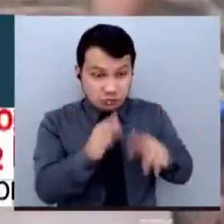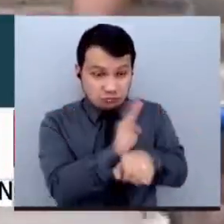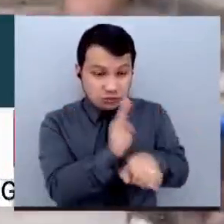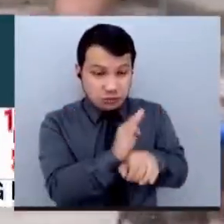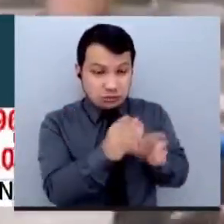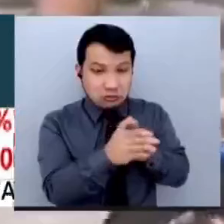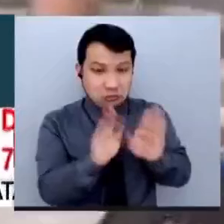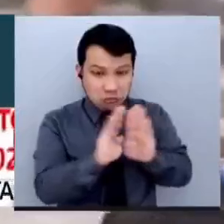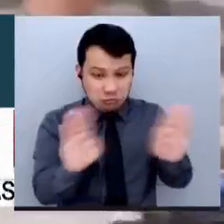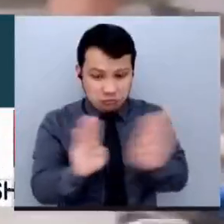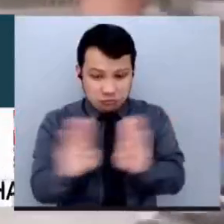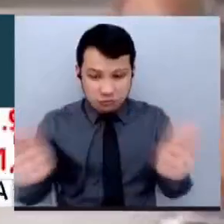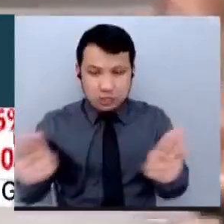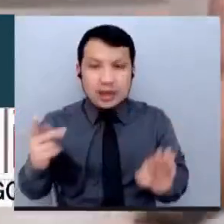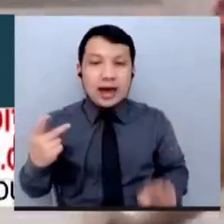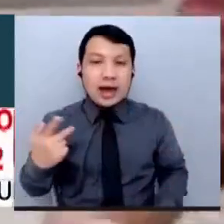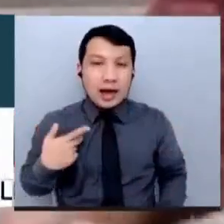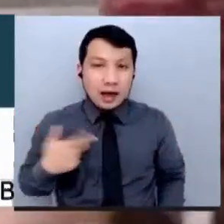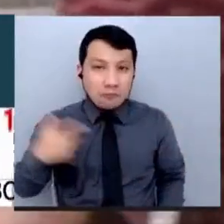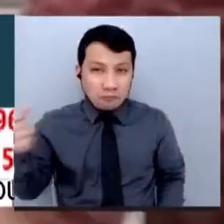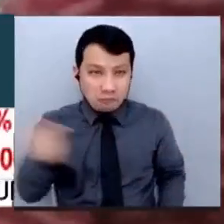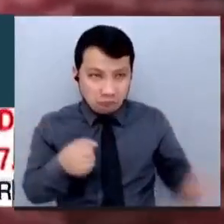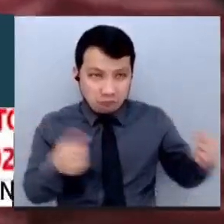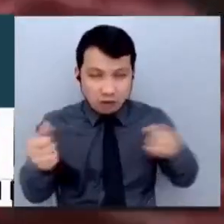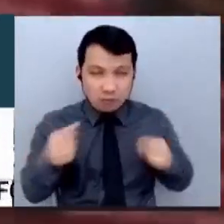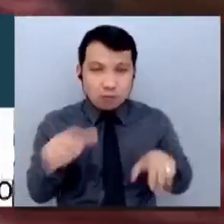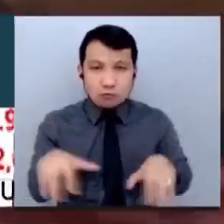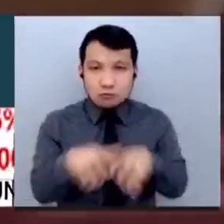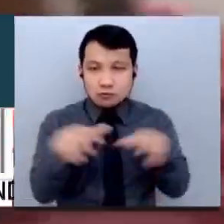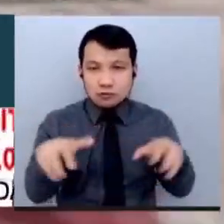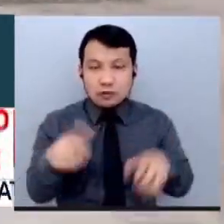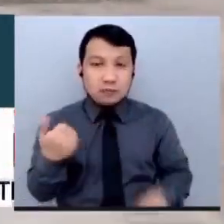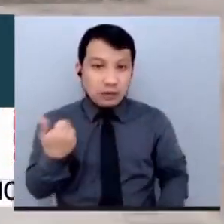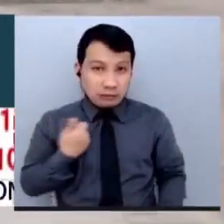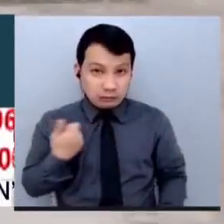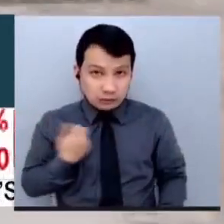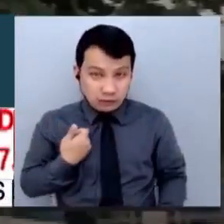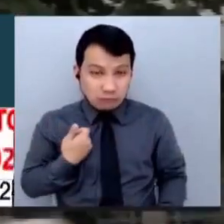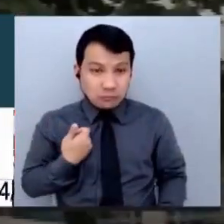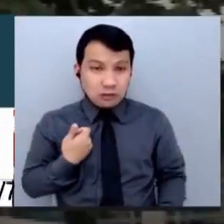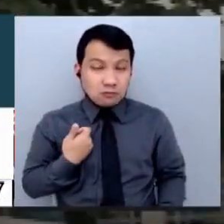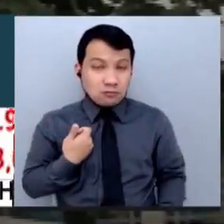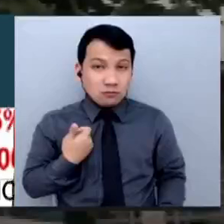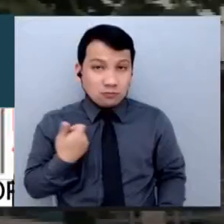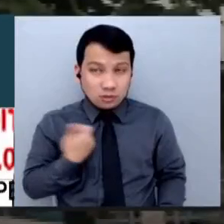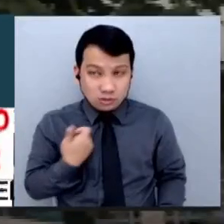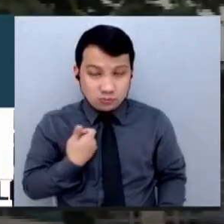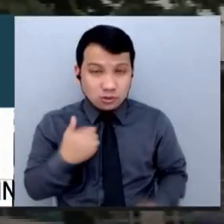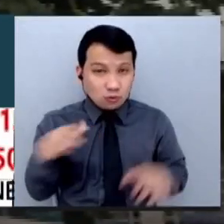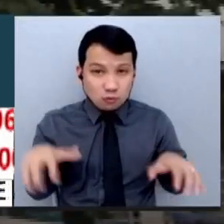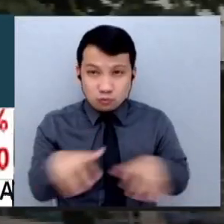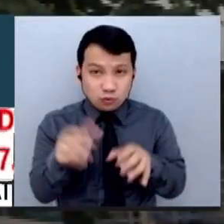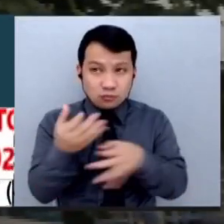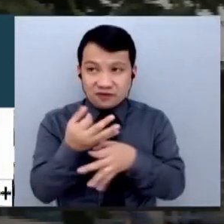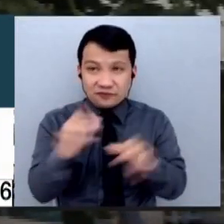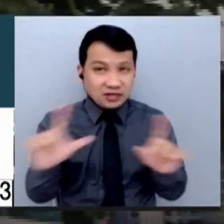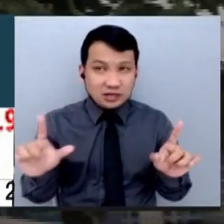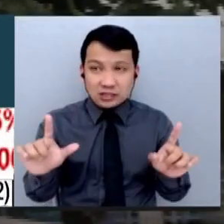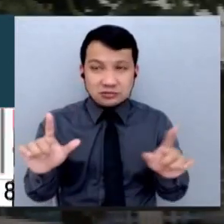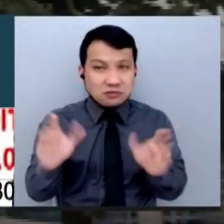makakuha ng trabaho yung ating mga kababayan. Saka yung mga self-employed na maliliit lang talaga yung negosyo na hindi pa sila allowed